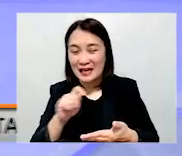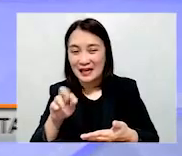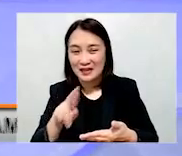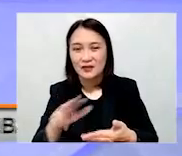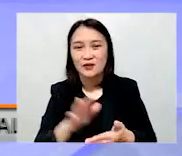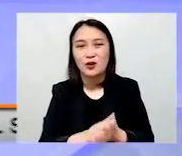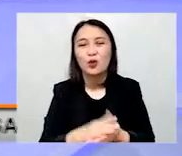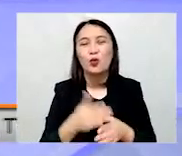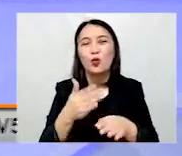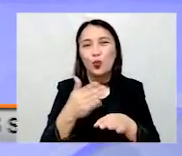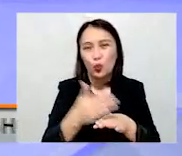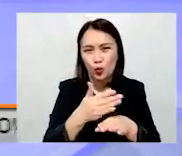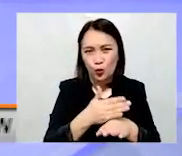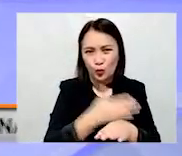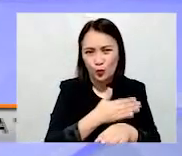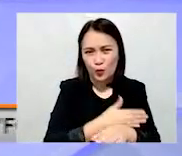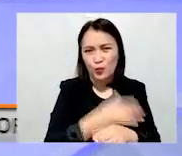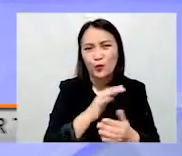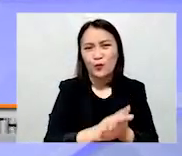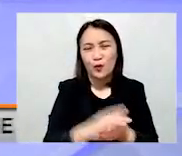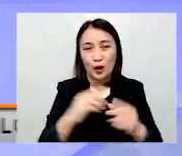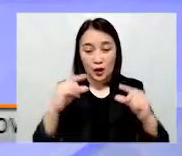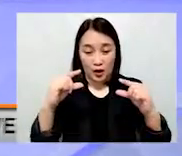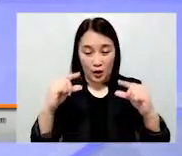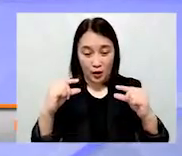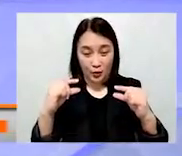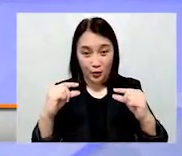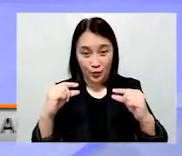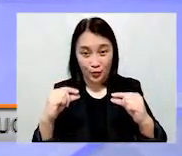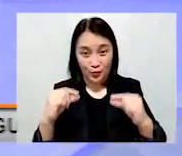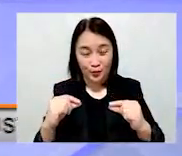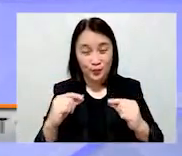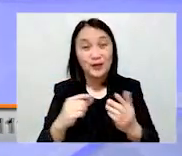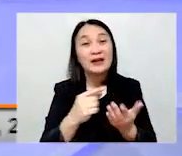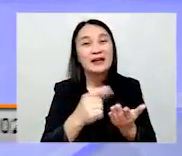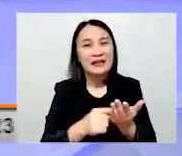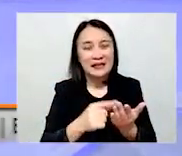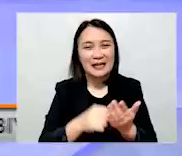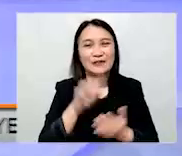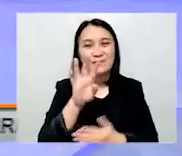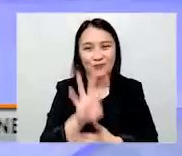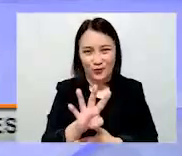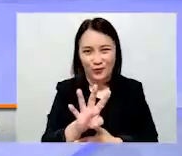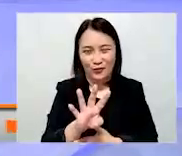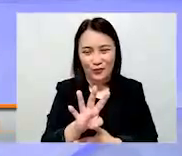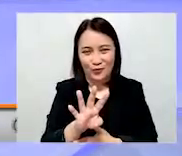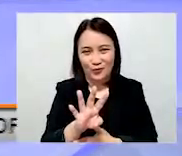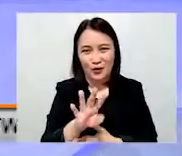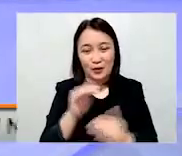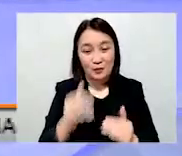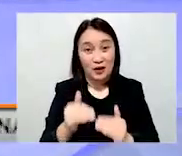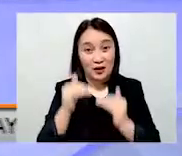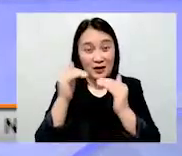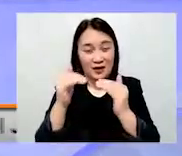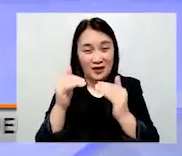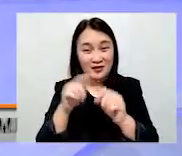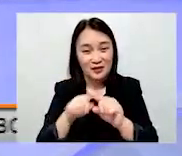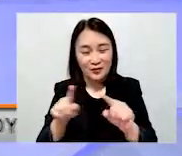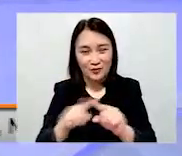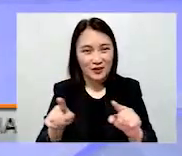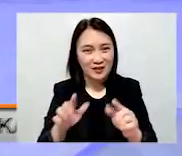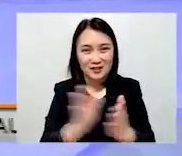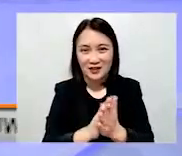lang lumiliit ang mga pagitan ng mga yan hanggang sa mag-grade 4. Hanggang sa pagtungtong pa ng ibang antas ng pag-aaral ng